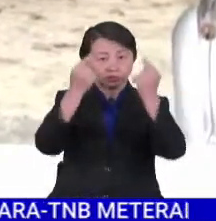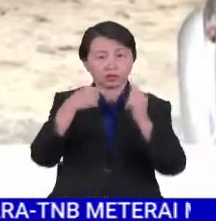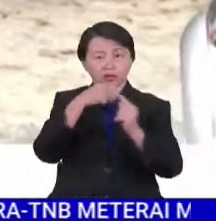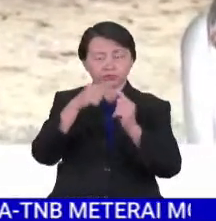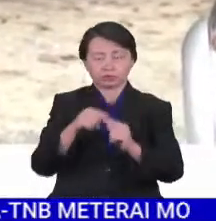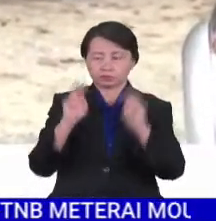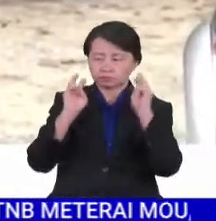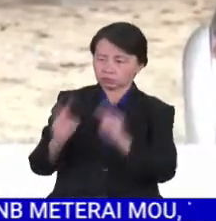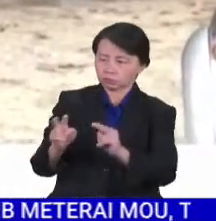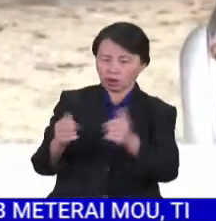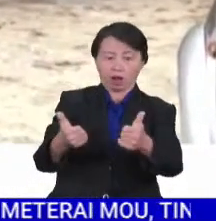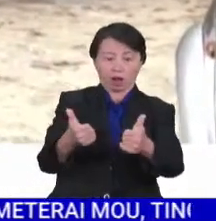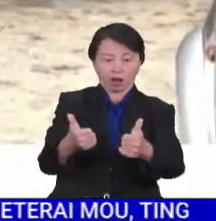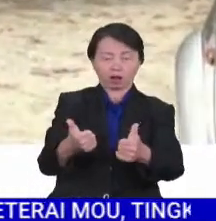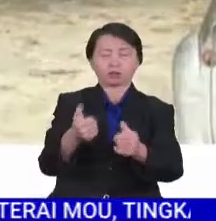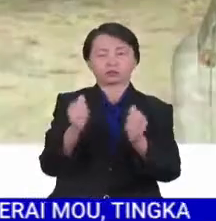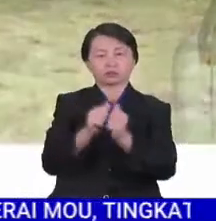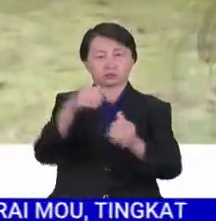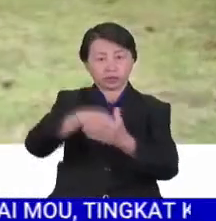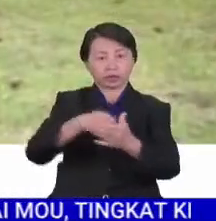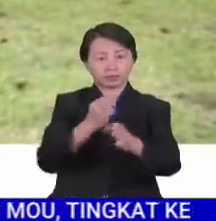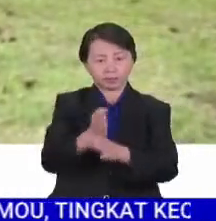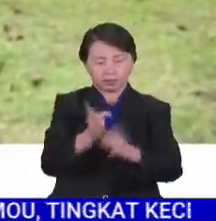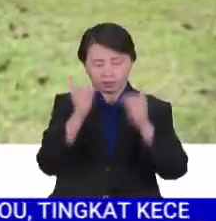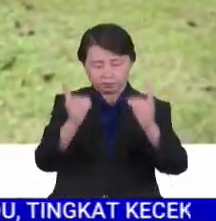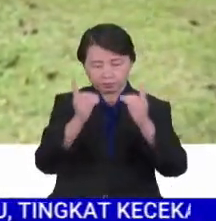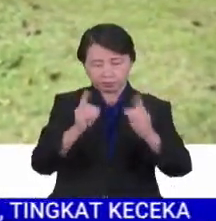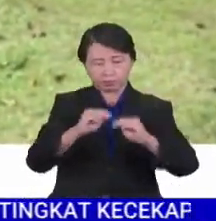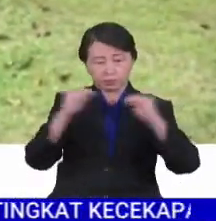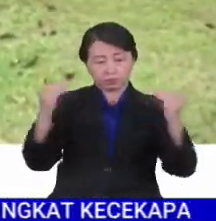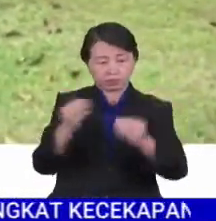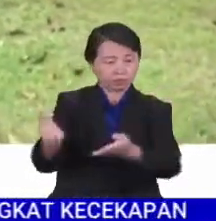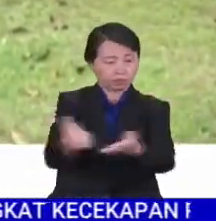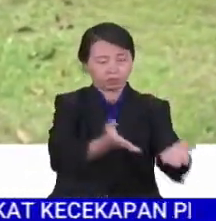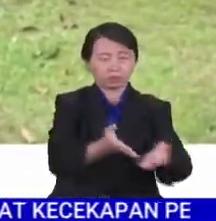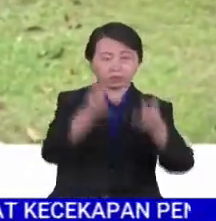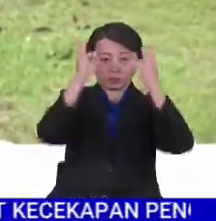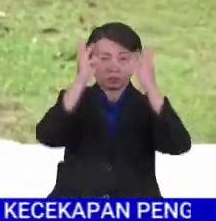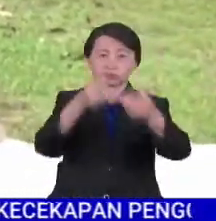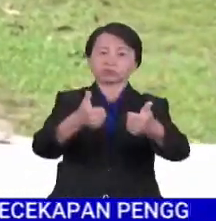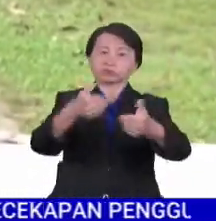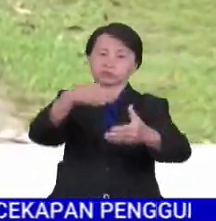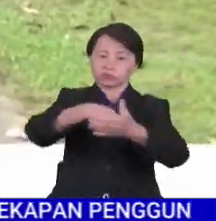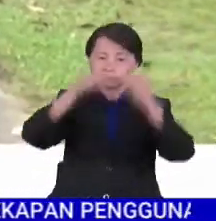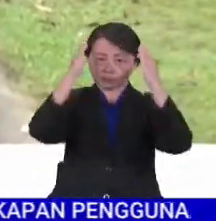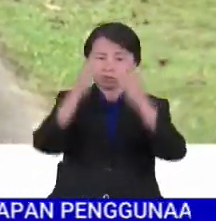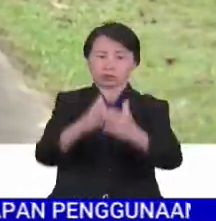apabila dilihat perkembangan drastik dalam bidang pendidikan masyarakat orang asli di Pahang.